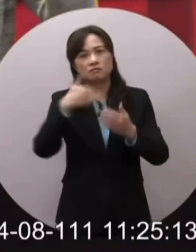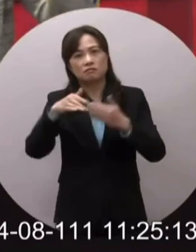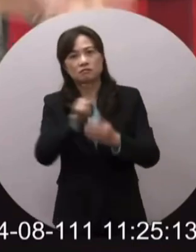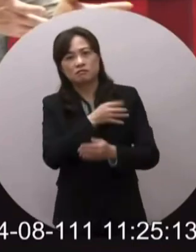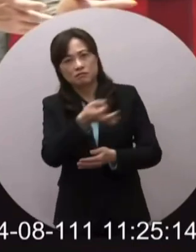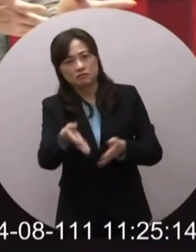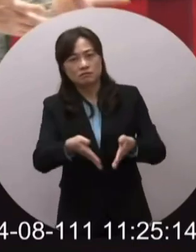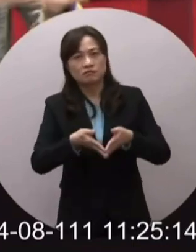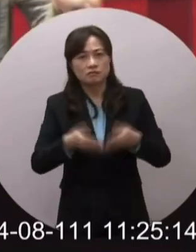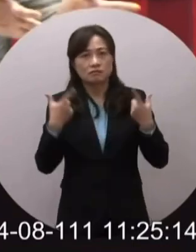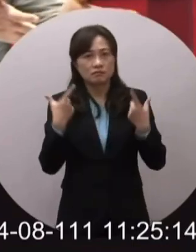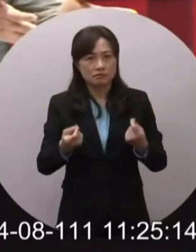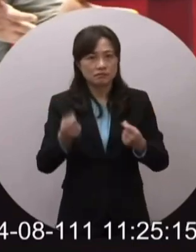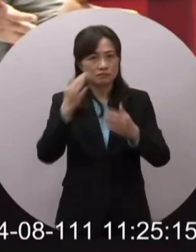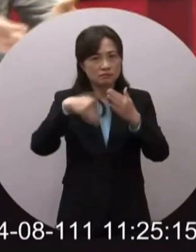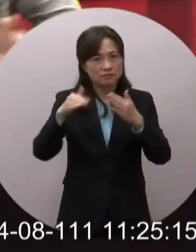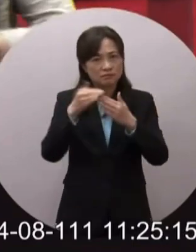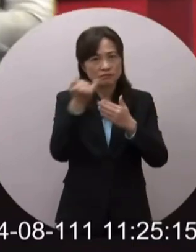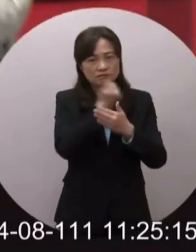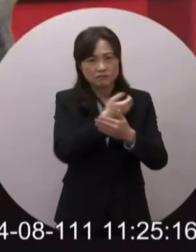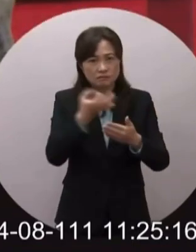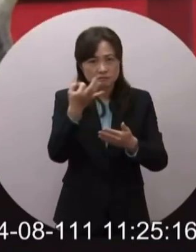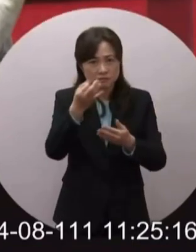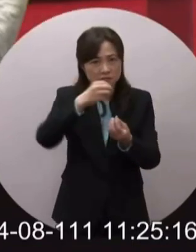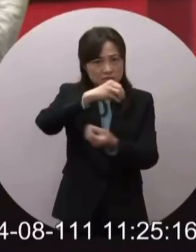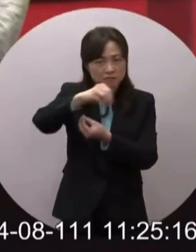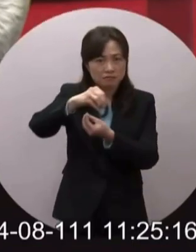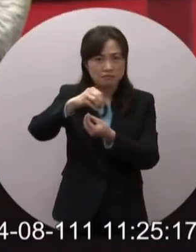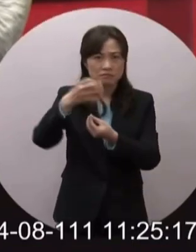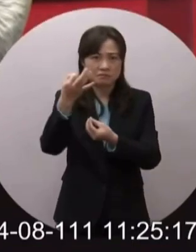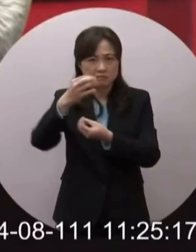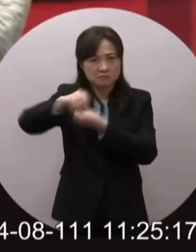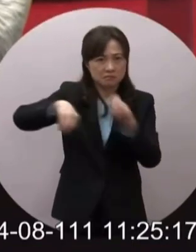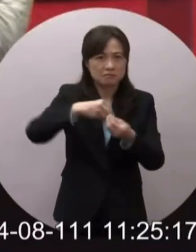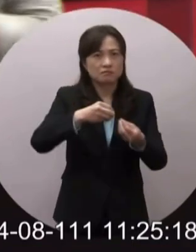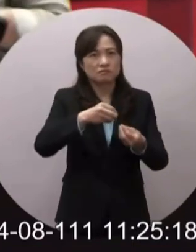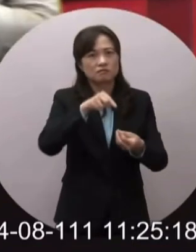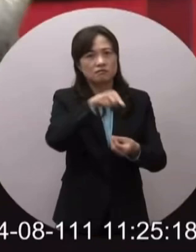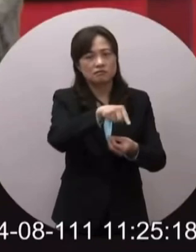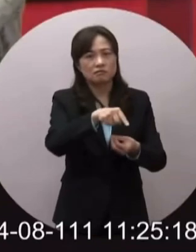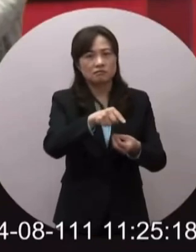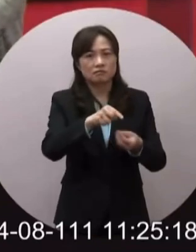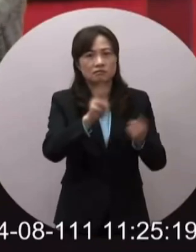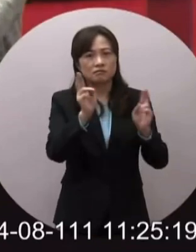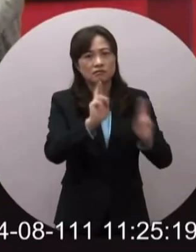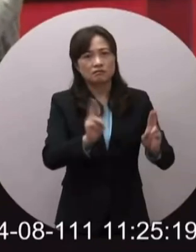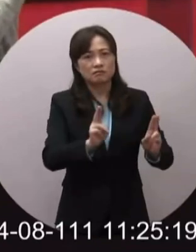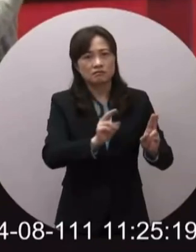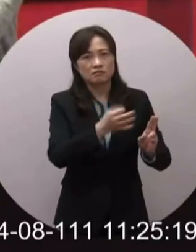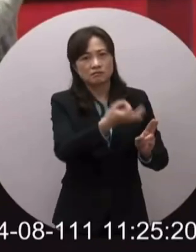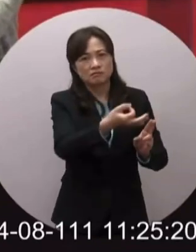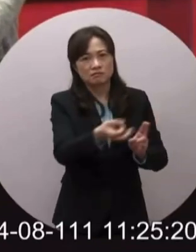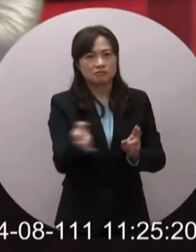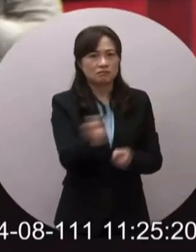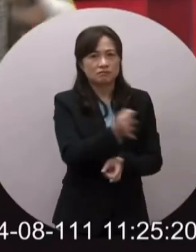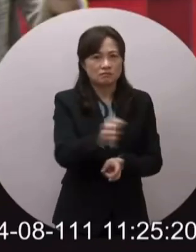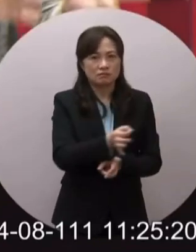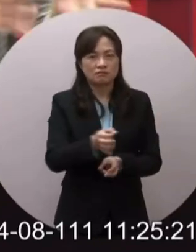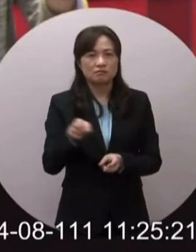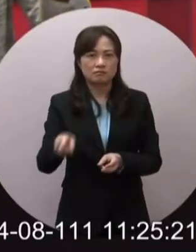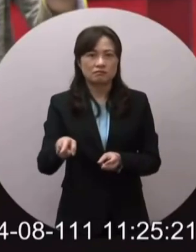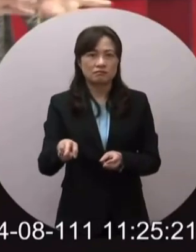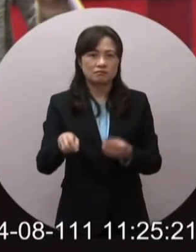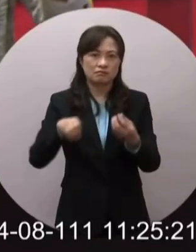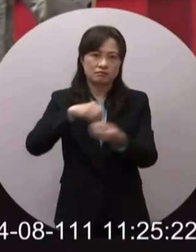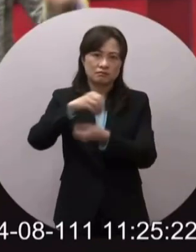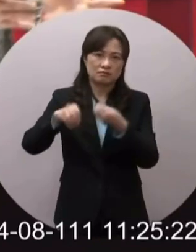钱本来是做某个教育的用途，你就变成是做别的用途去了，变要去付电费了啦，这边排